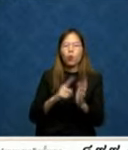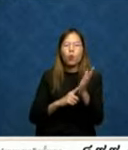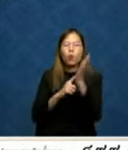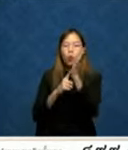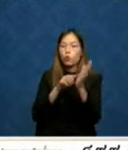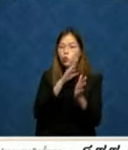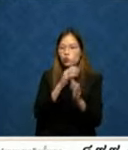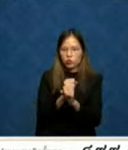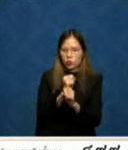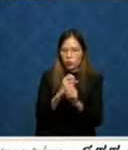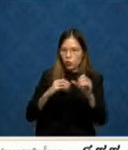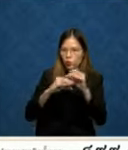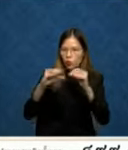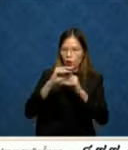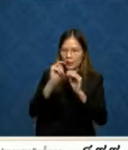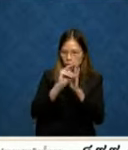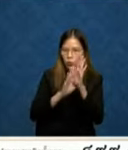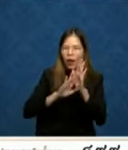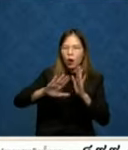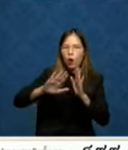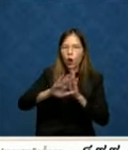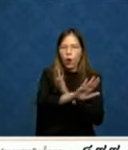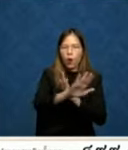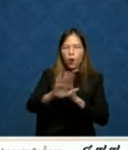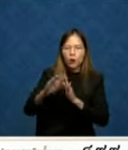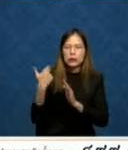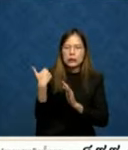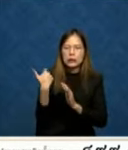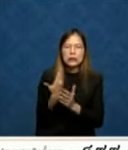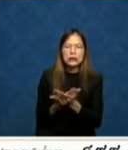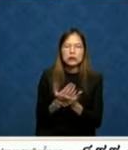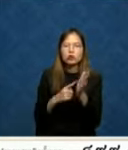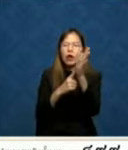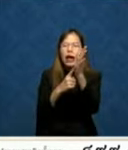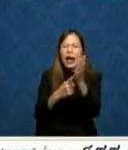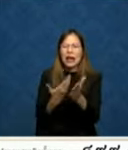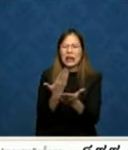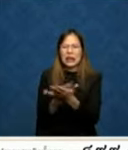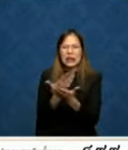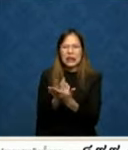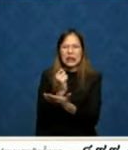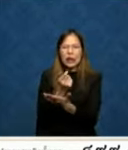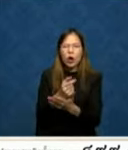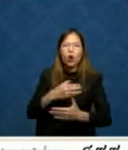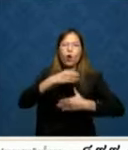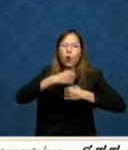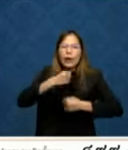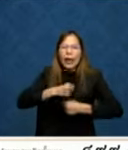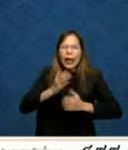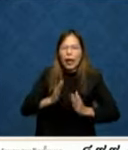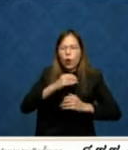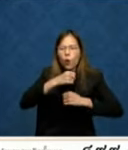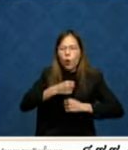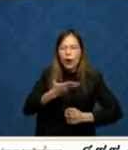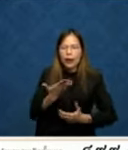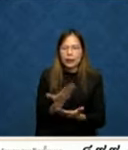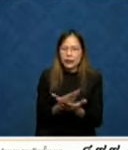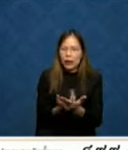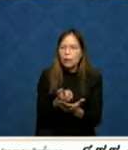าถ้าทำโครงการที่เป็นนโยบายของท่านอย่างเช่นเรื่องของเบี้ยผู้สูงอายุเนี่ยก็เติมเงินเป็นเงินบาทถูกไหมครับก็เติมเงิน